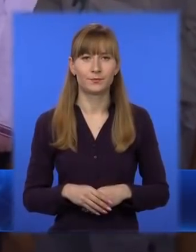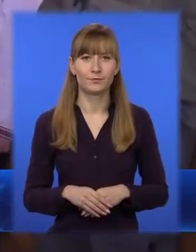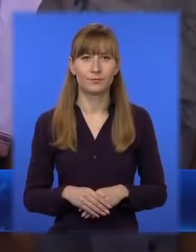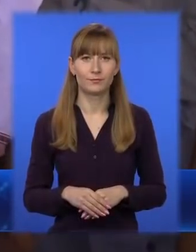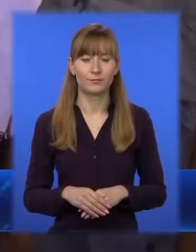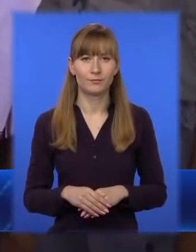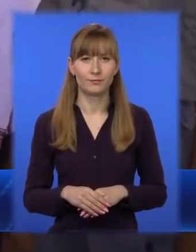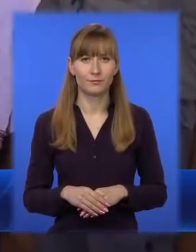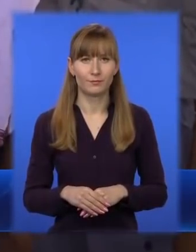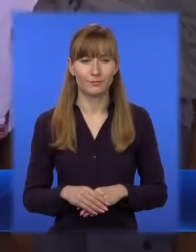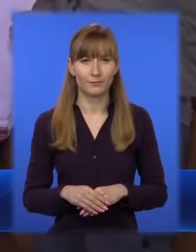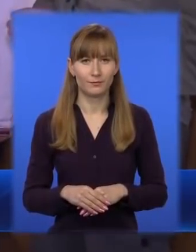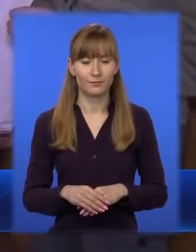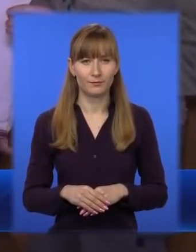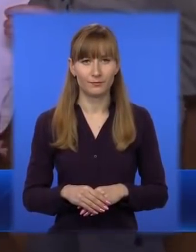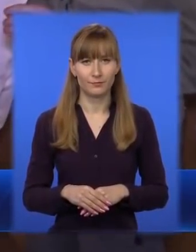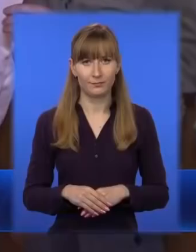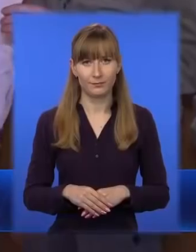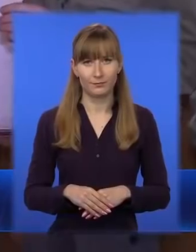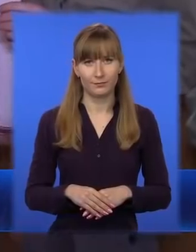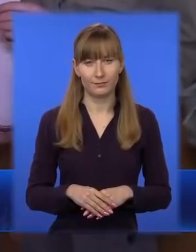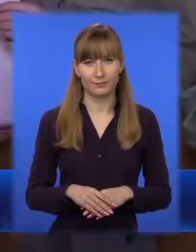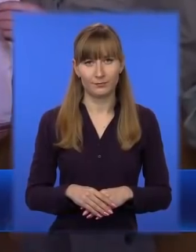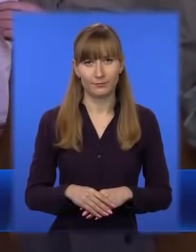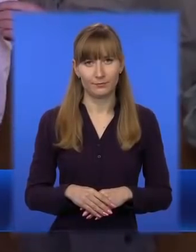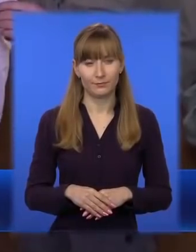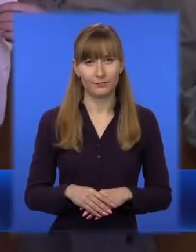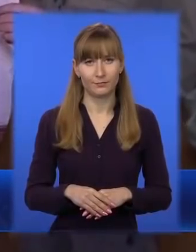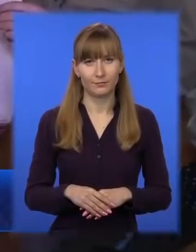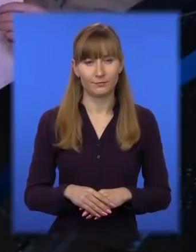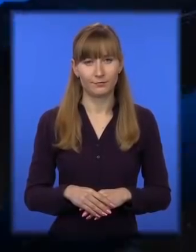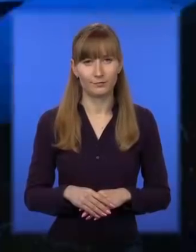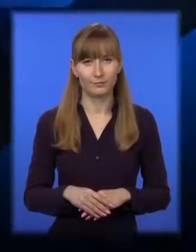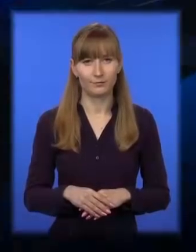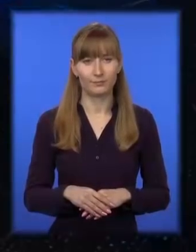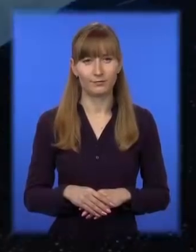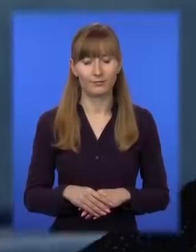зірка спалахнула в серці, іскра промайнула.